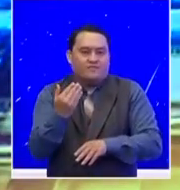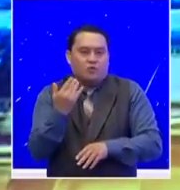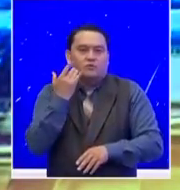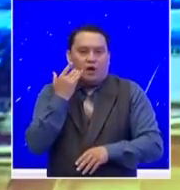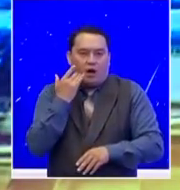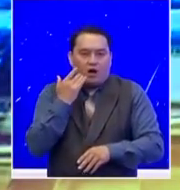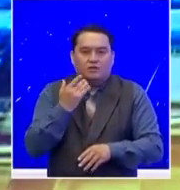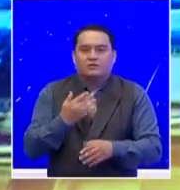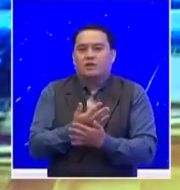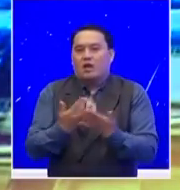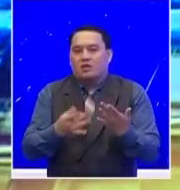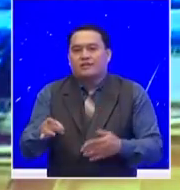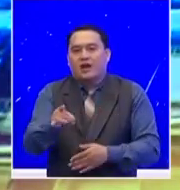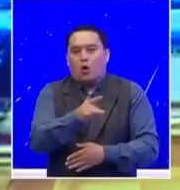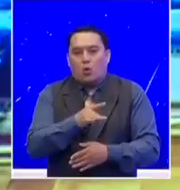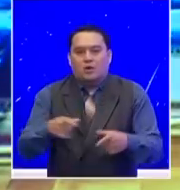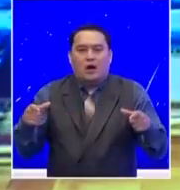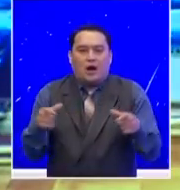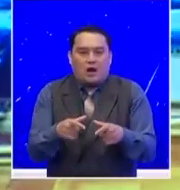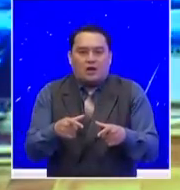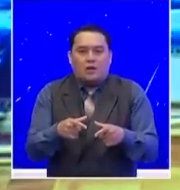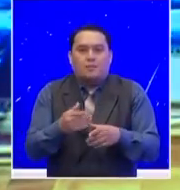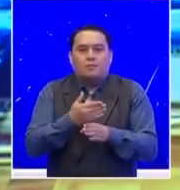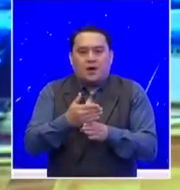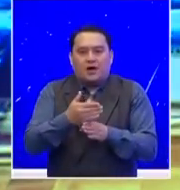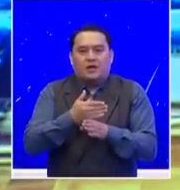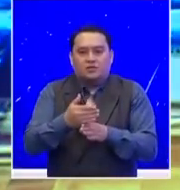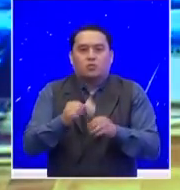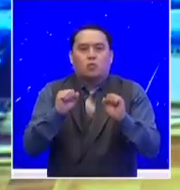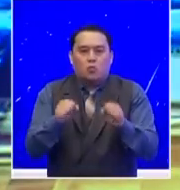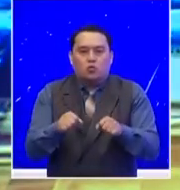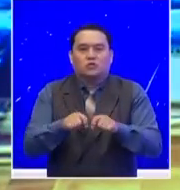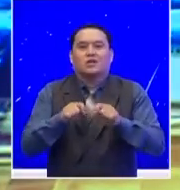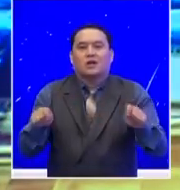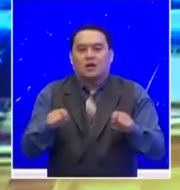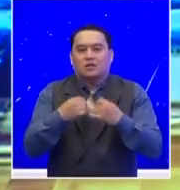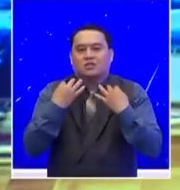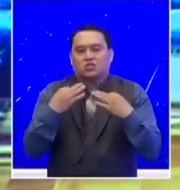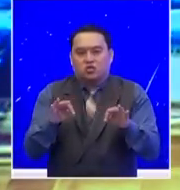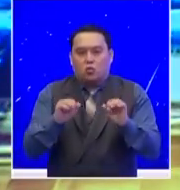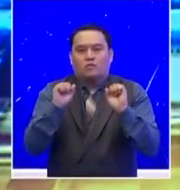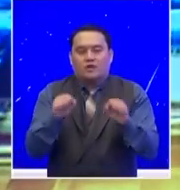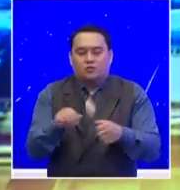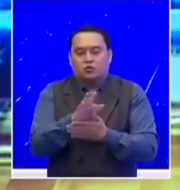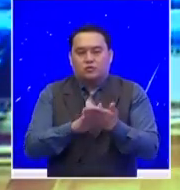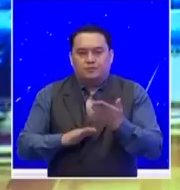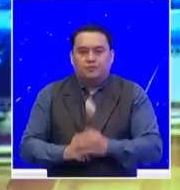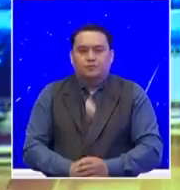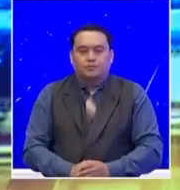В связи с этим в некоторых регионах карантинный режим поэтапно может быть смягчен. Более подробно об этом расскажет наш